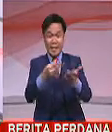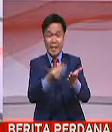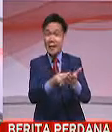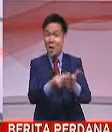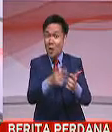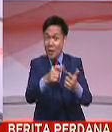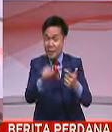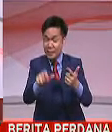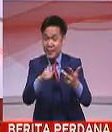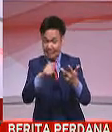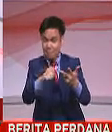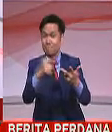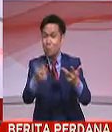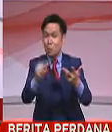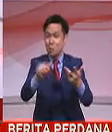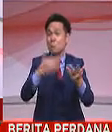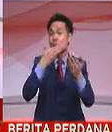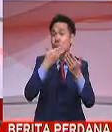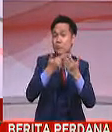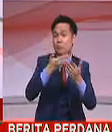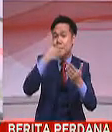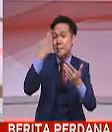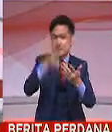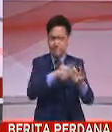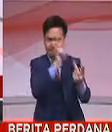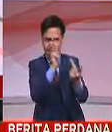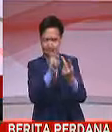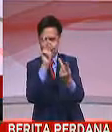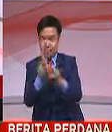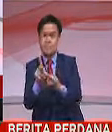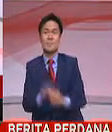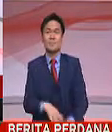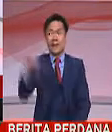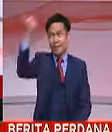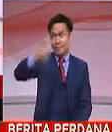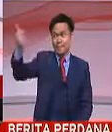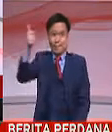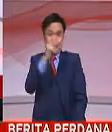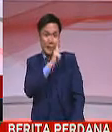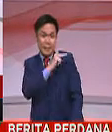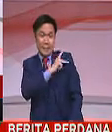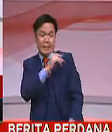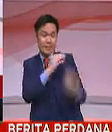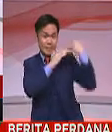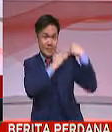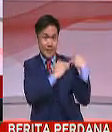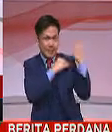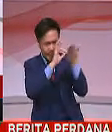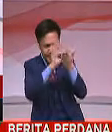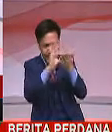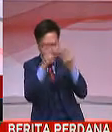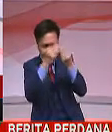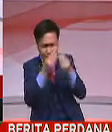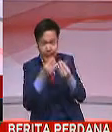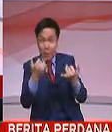menyeluruh dapat dilaksana secara lebih berkesan dan jimat kos. Ketua Perangkawan Datuk Seri Dr. Muhammad Uzir Mahidin menyifatkan kaedah